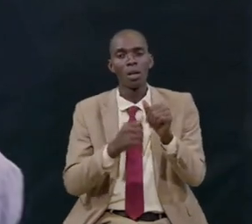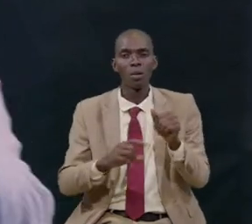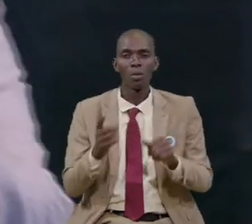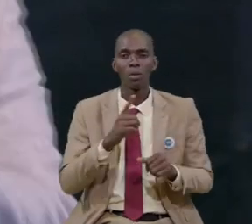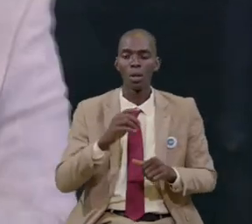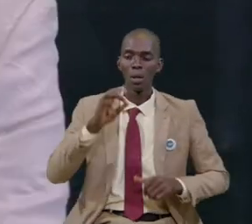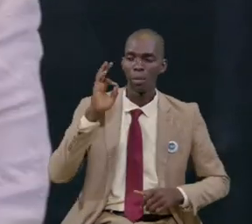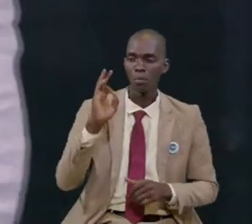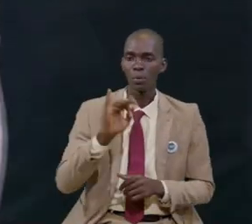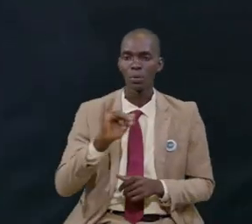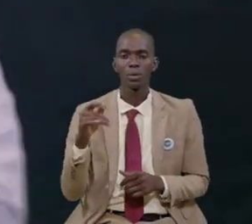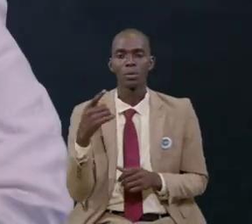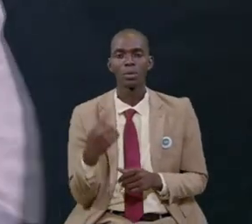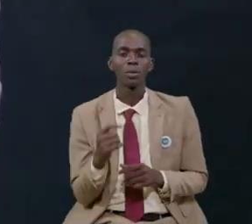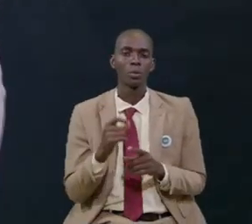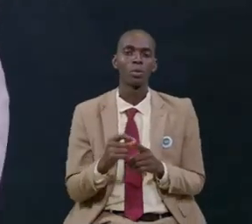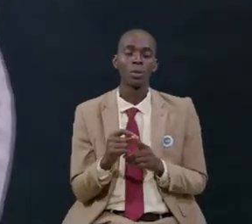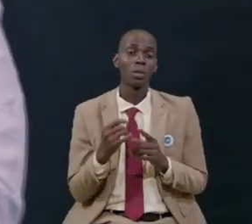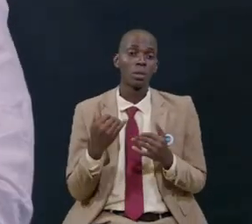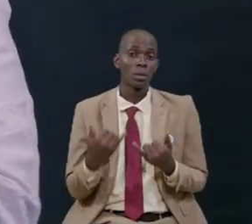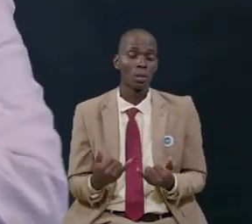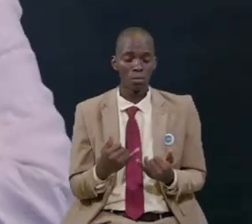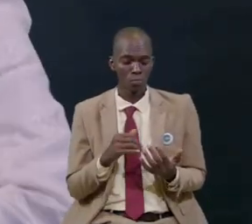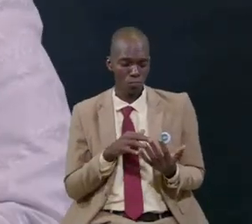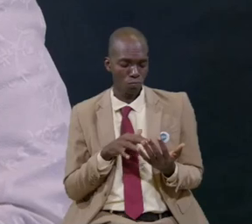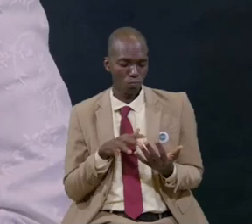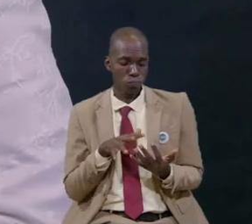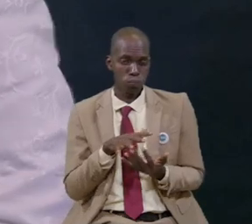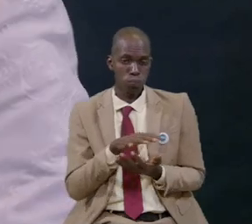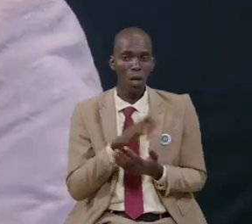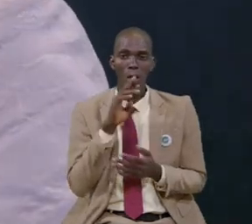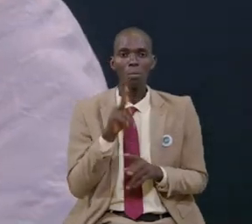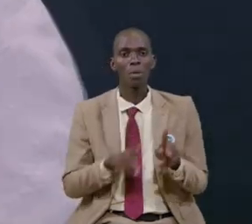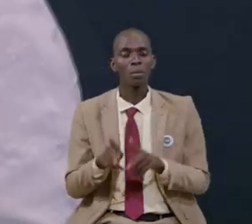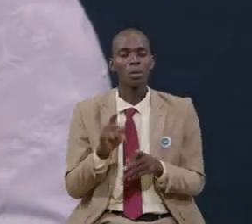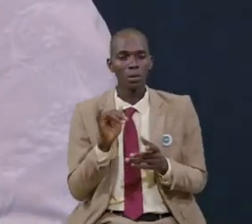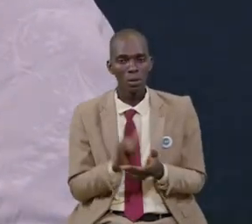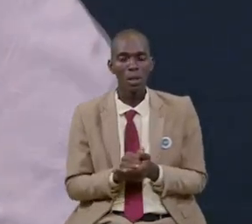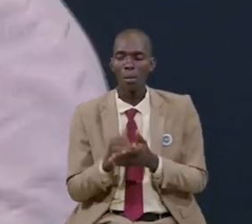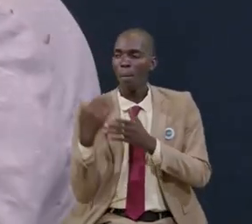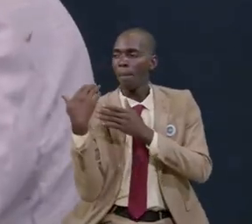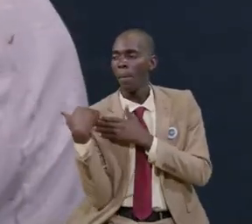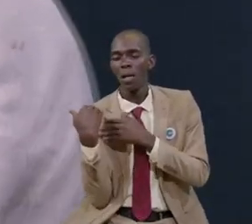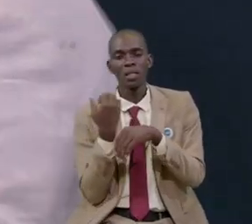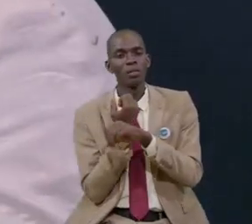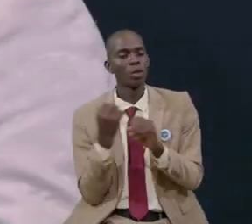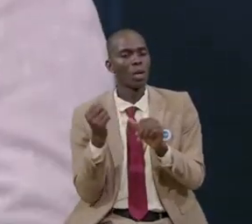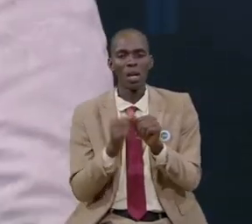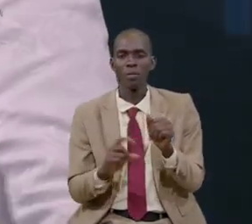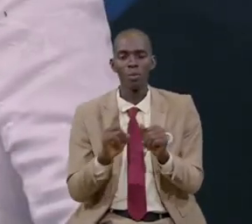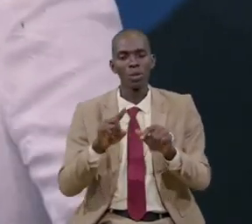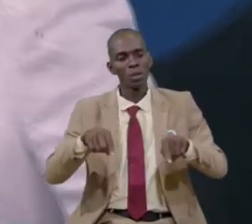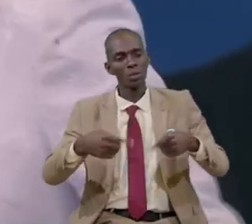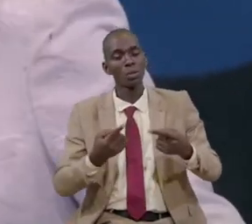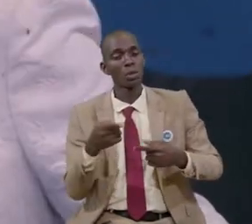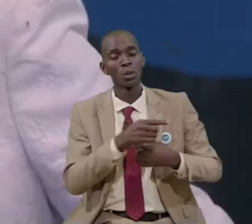bonne nouvelle de la parole. Ce sont ceux qui portent le salut partout où ils se rendaient. Ils étaient à Jérusalem.